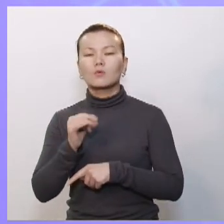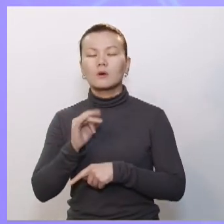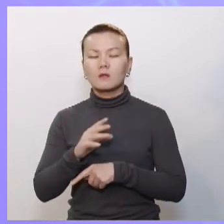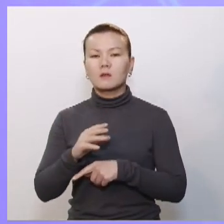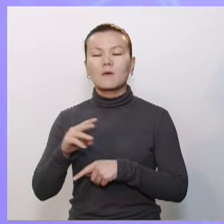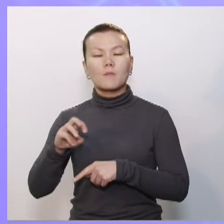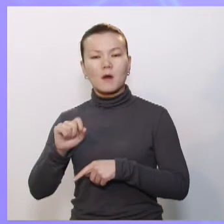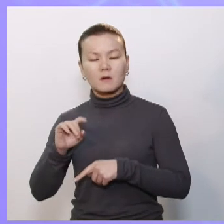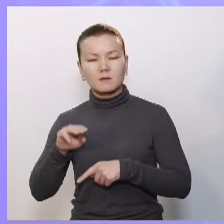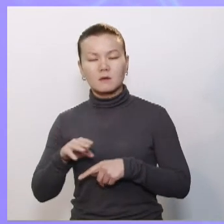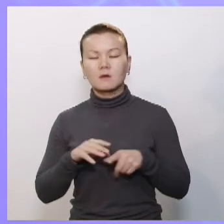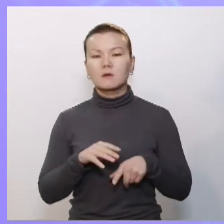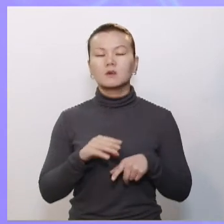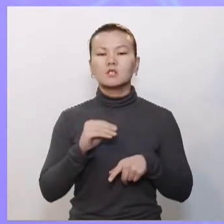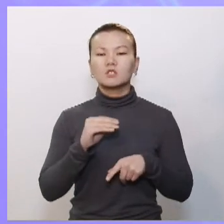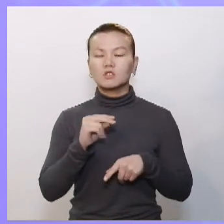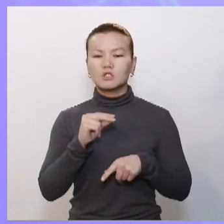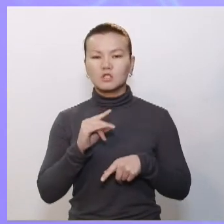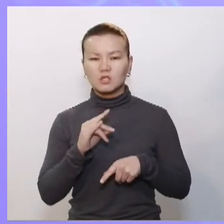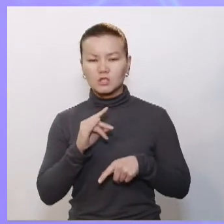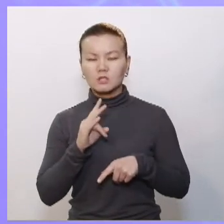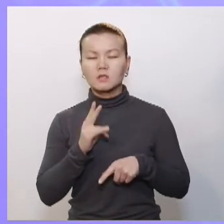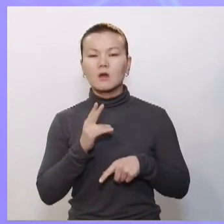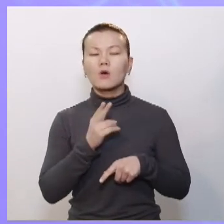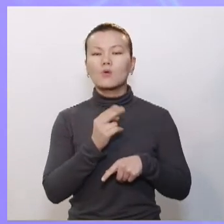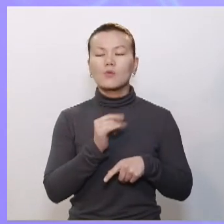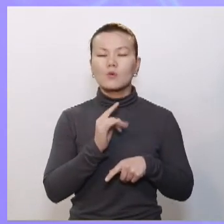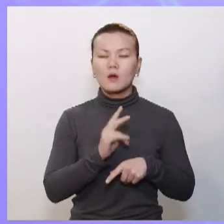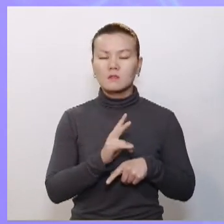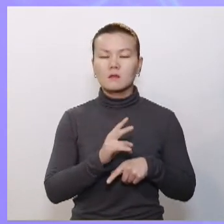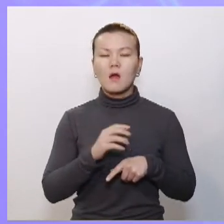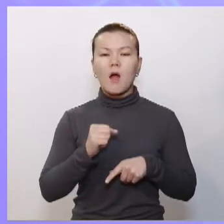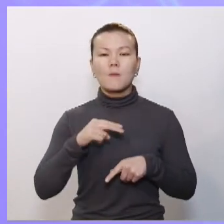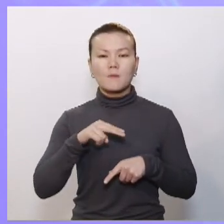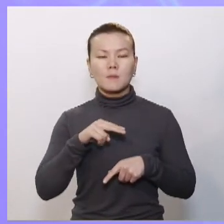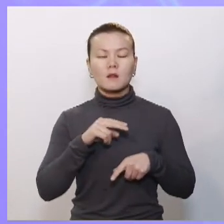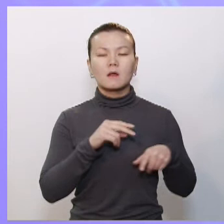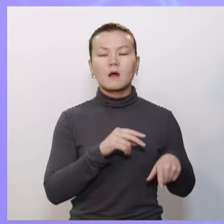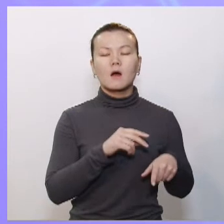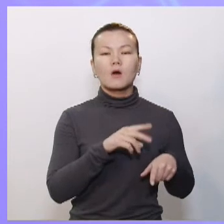чын куран апрель, бугу май.